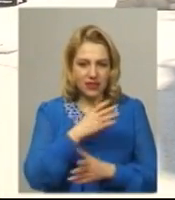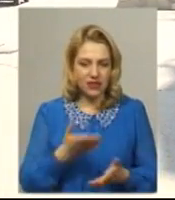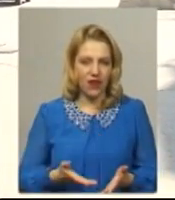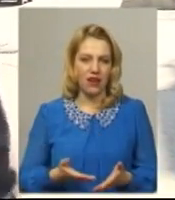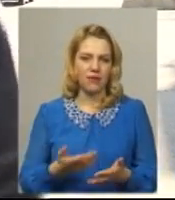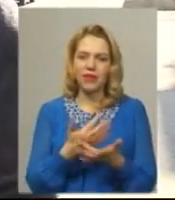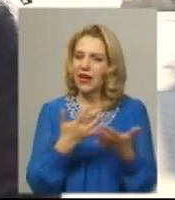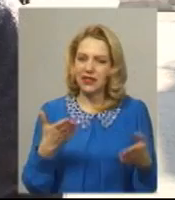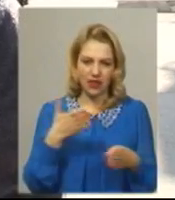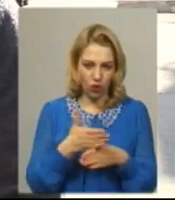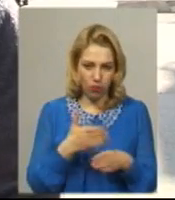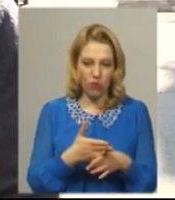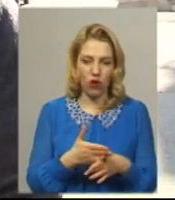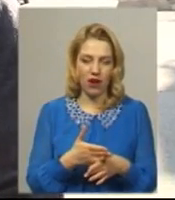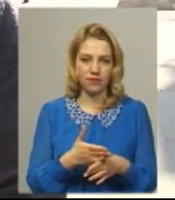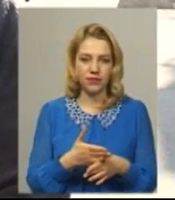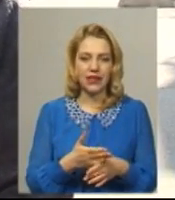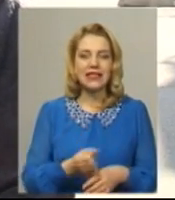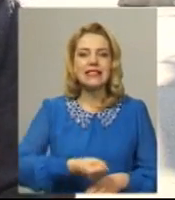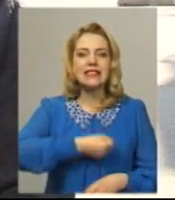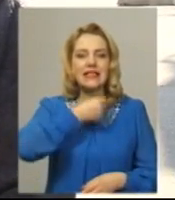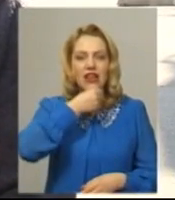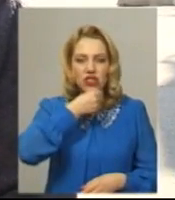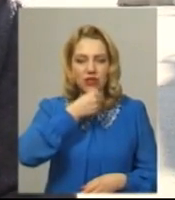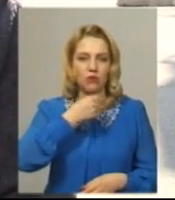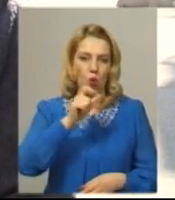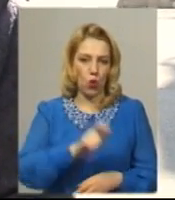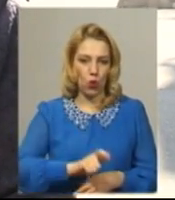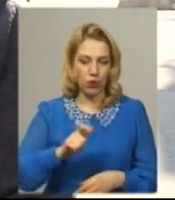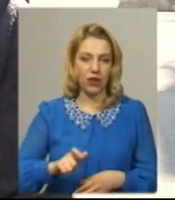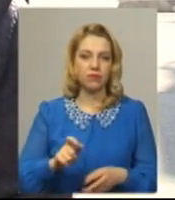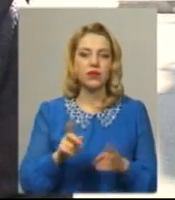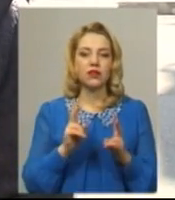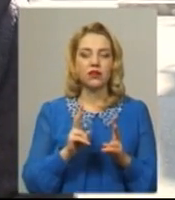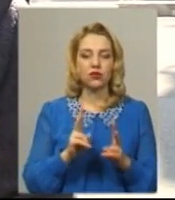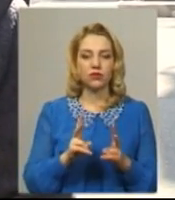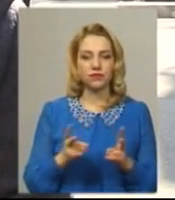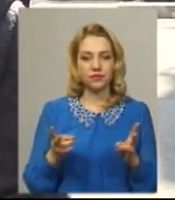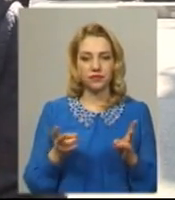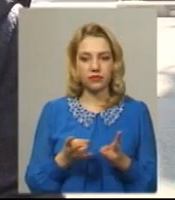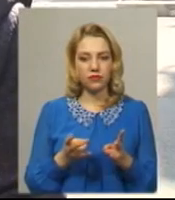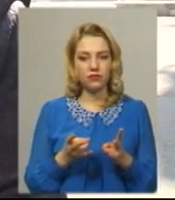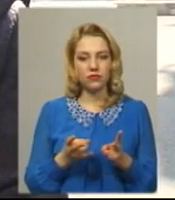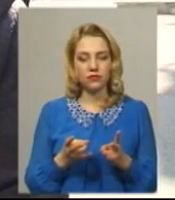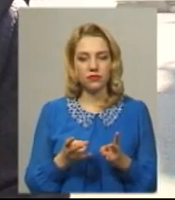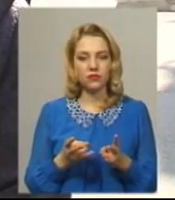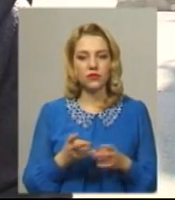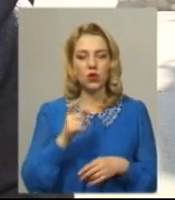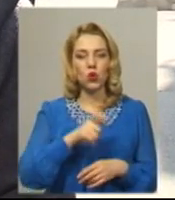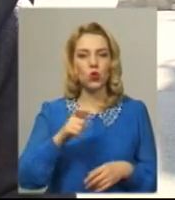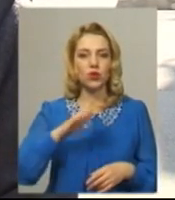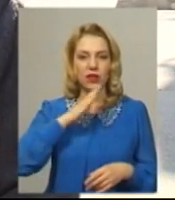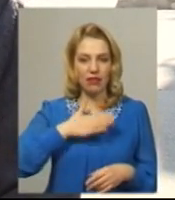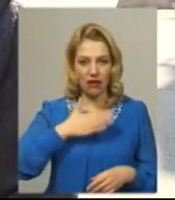різна допомога старшим погодим людям віку. Чи то будуть люди з нашої